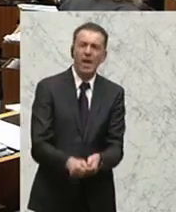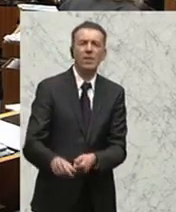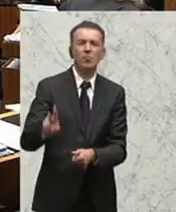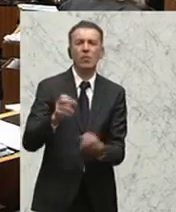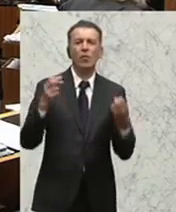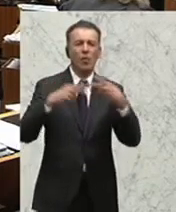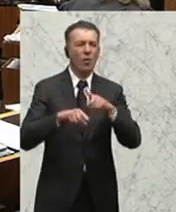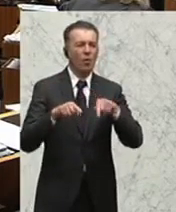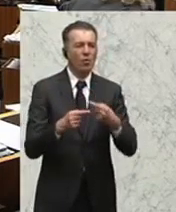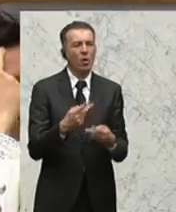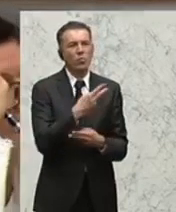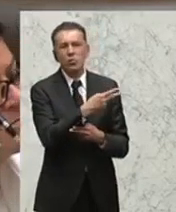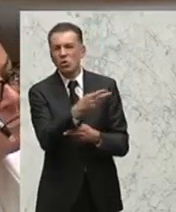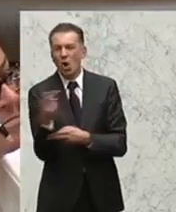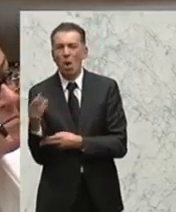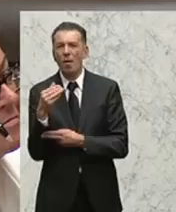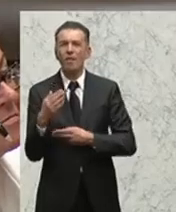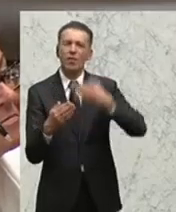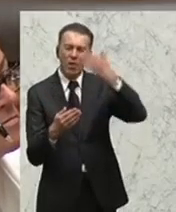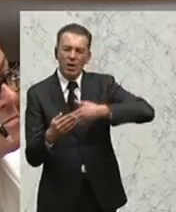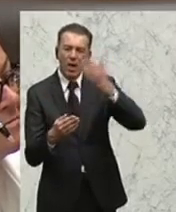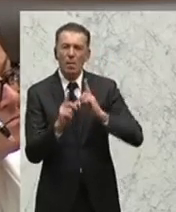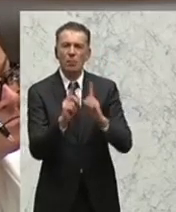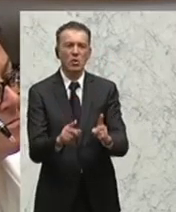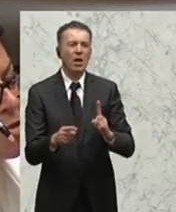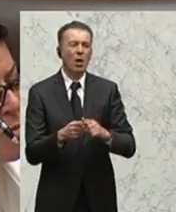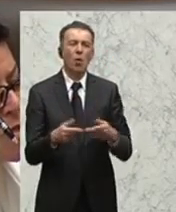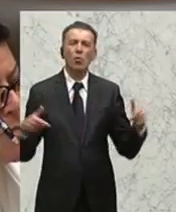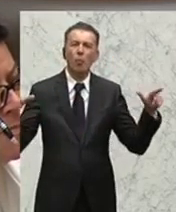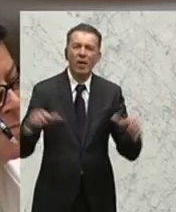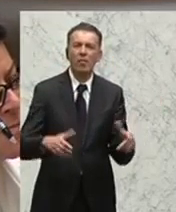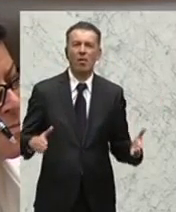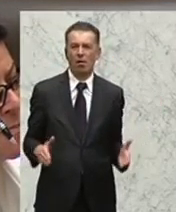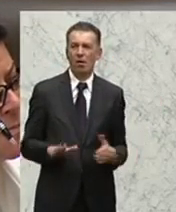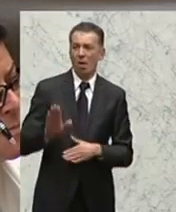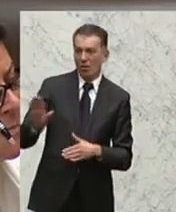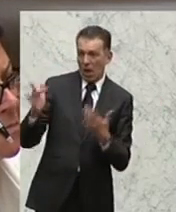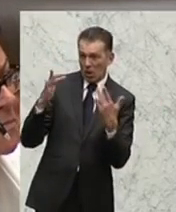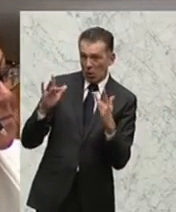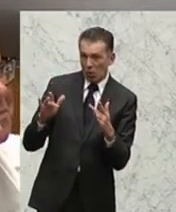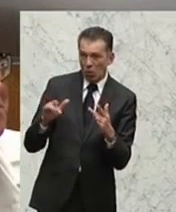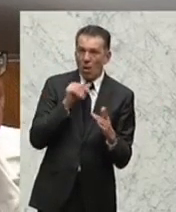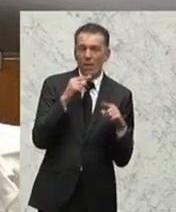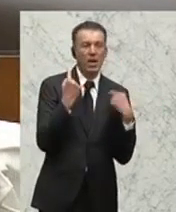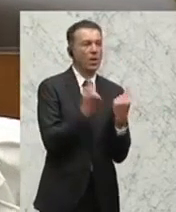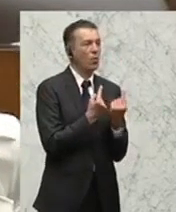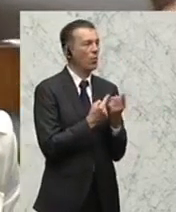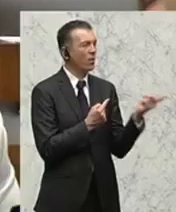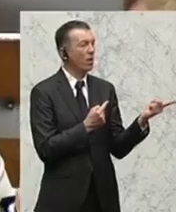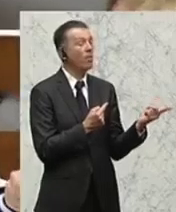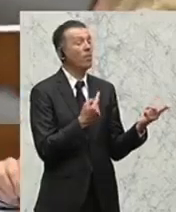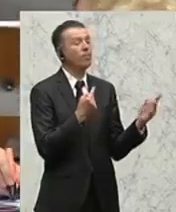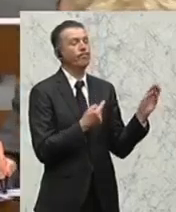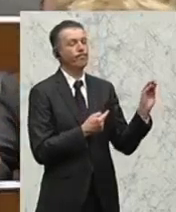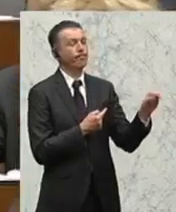wir die Kebabstandel und die Pizzerias. Und wenn du das Kultur nennst, dann ist das deine Kultur, aber nicht unsere. Herr Kollege Steinbichler. Und